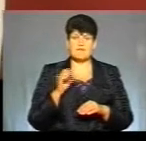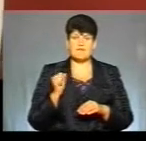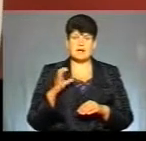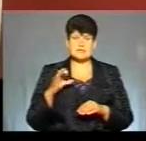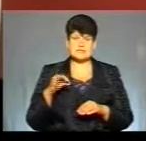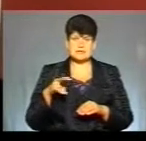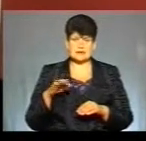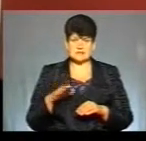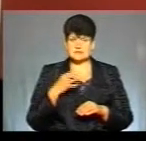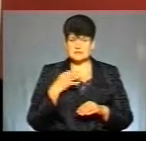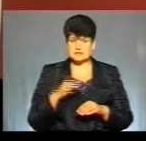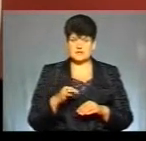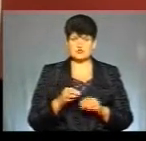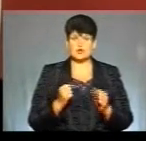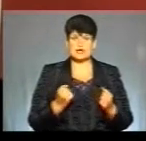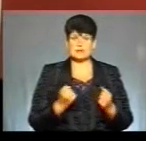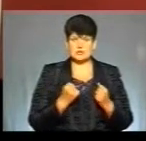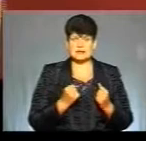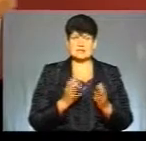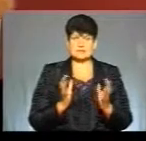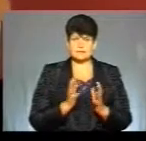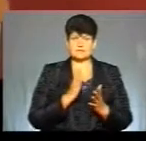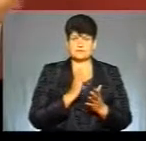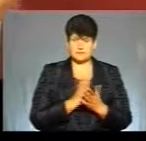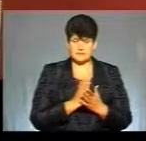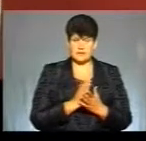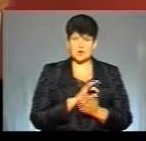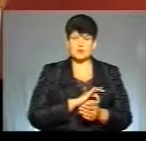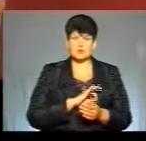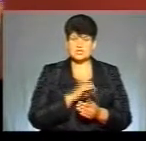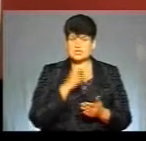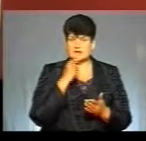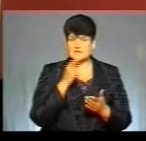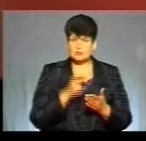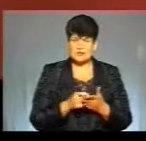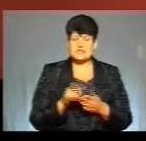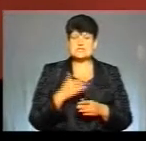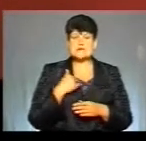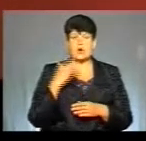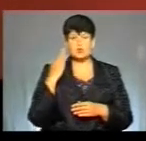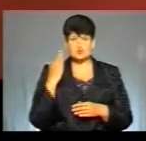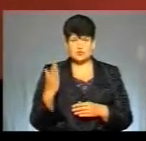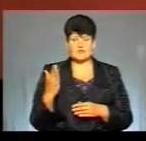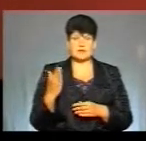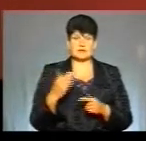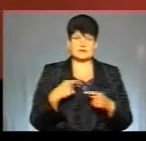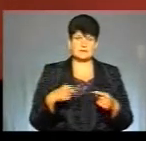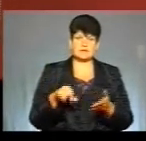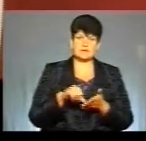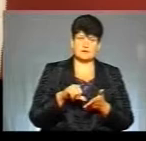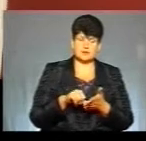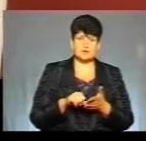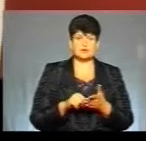в принципі, імунітет певний зберігається. Який зберігається? Тобто юридична відповідальність за голосування, таке інше, за публічні вислови, щоб не